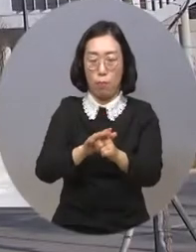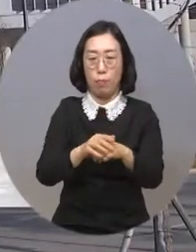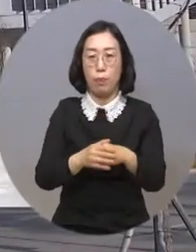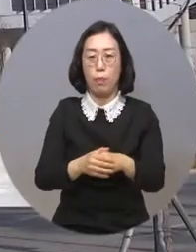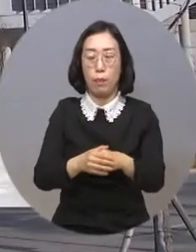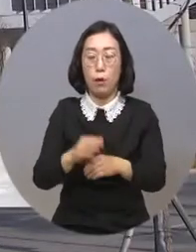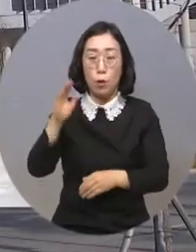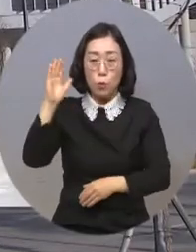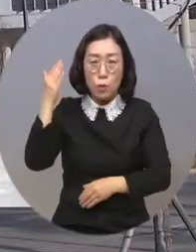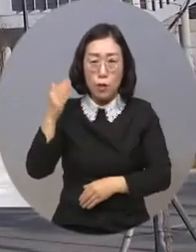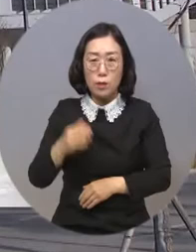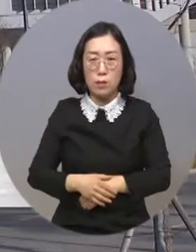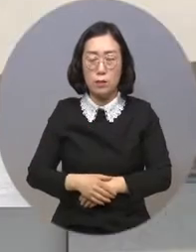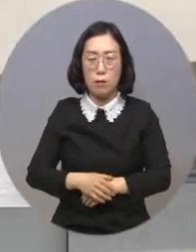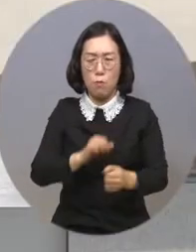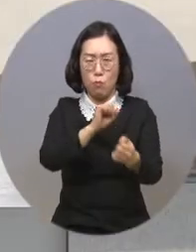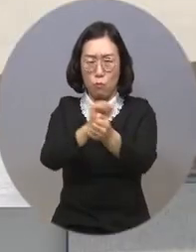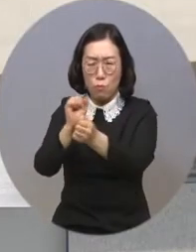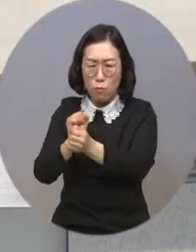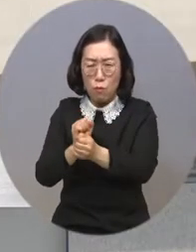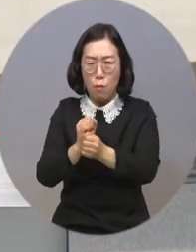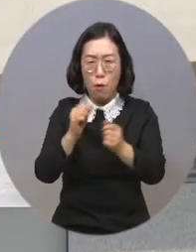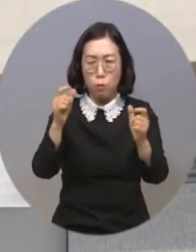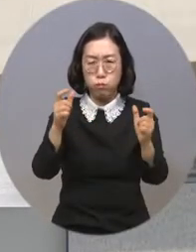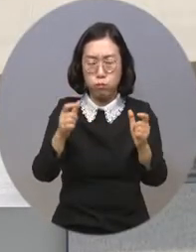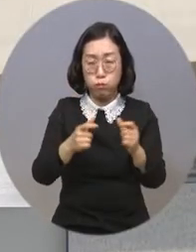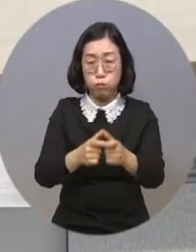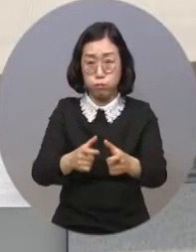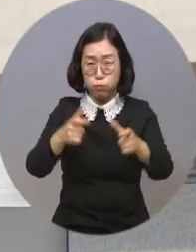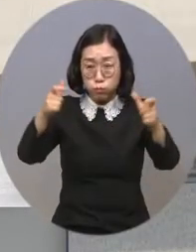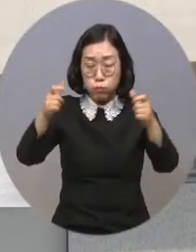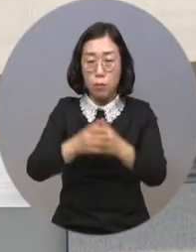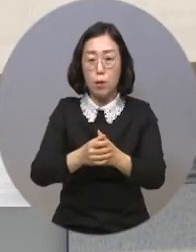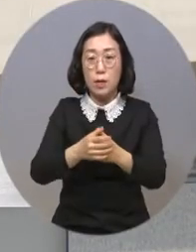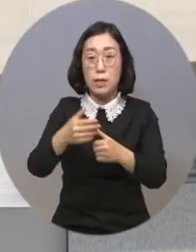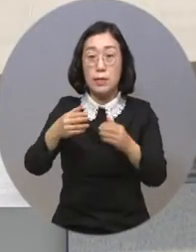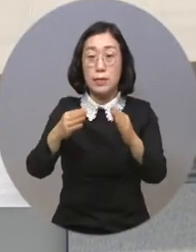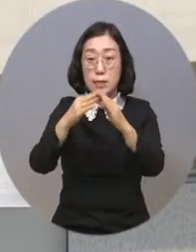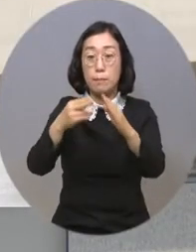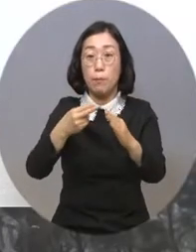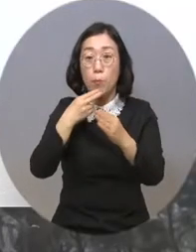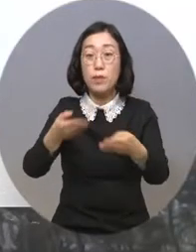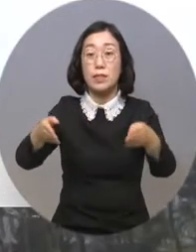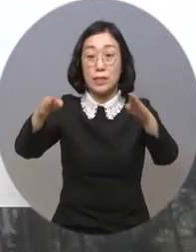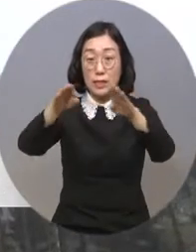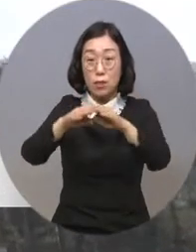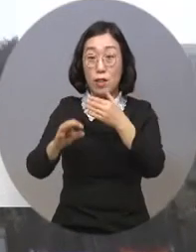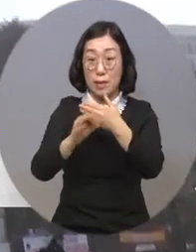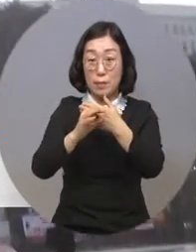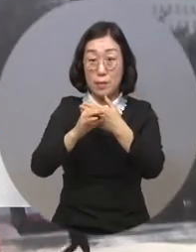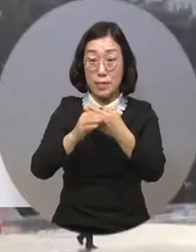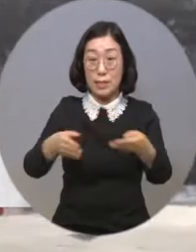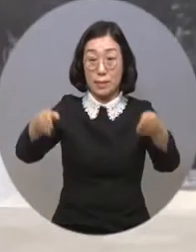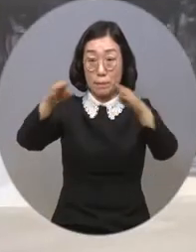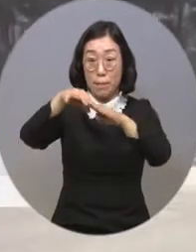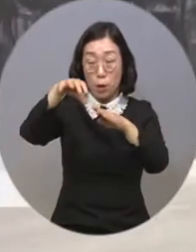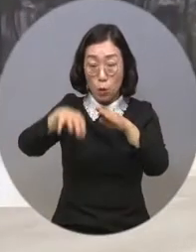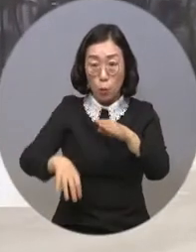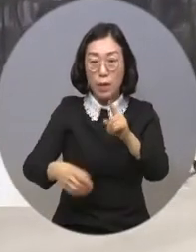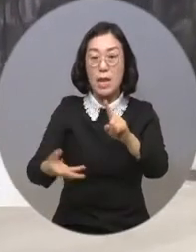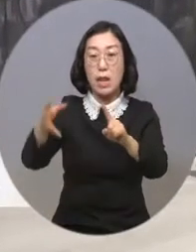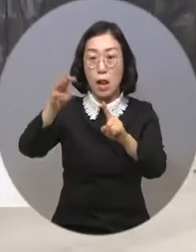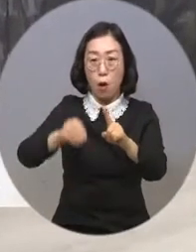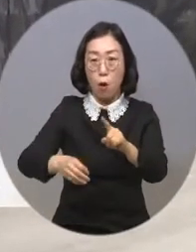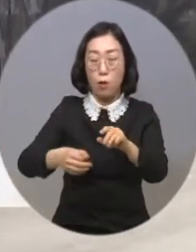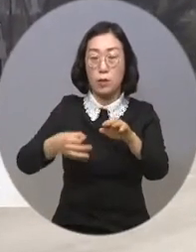보건복지부는 최근 집단 감염 사례가 증가하고 있는 노숙인 복지시설에 코로나19 긴급 예산 1억 원을 지원한다고 지난